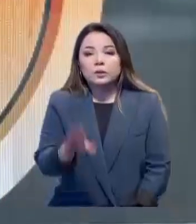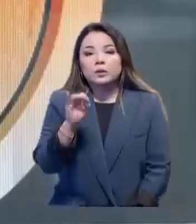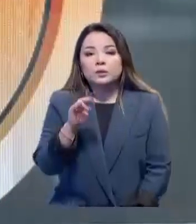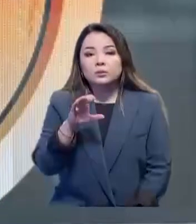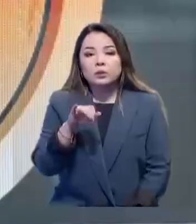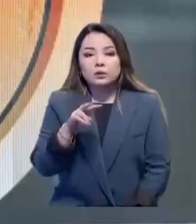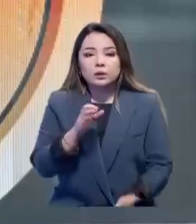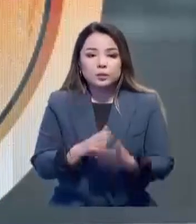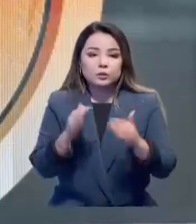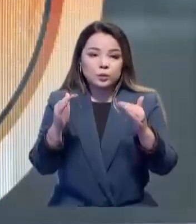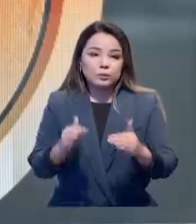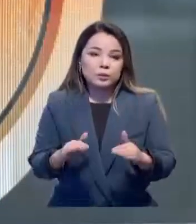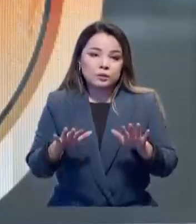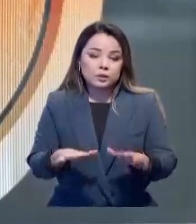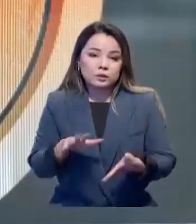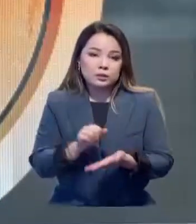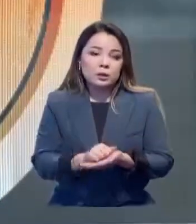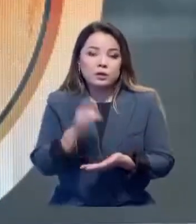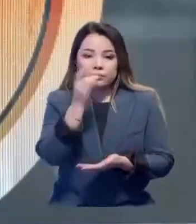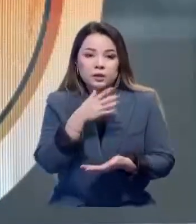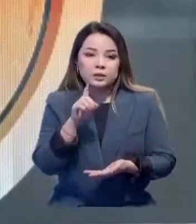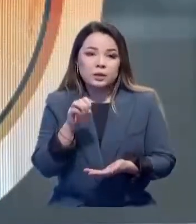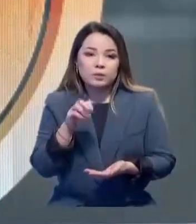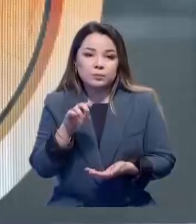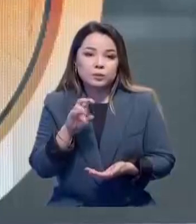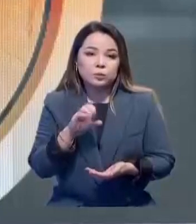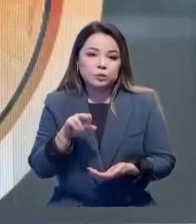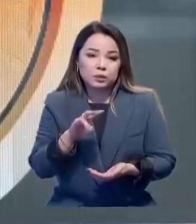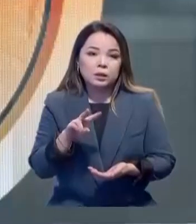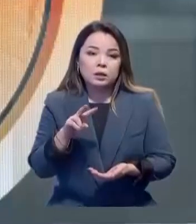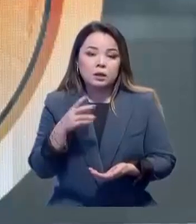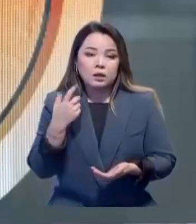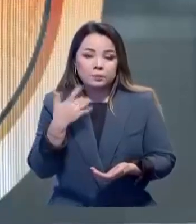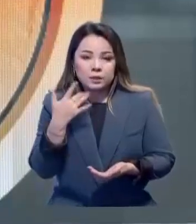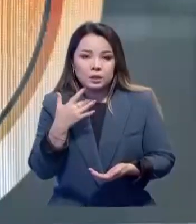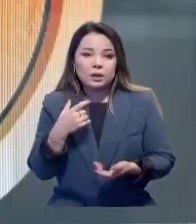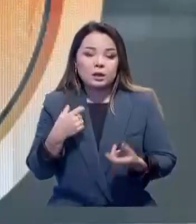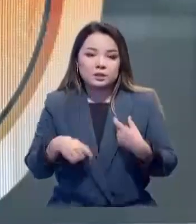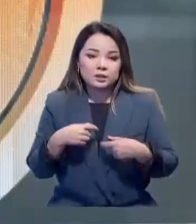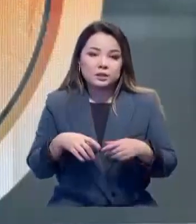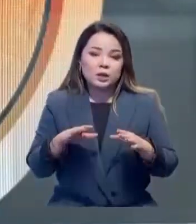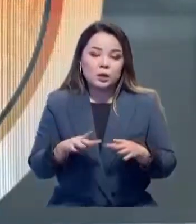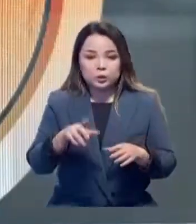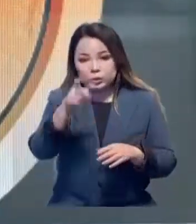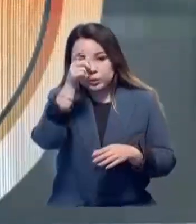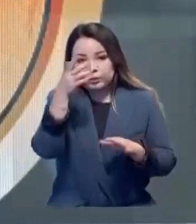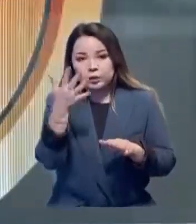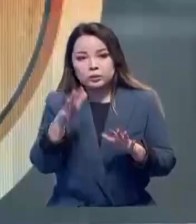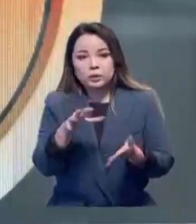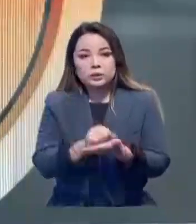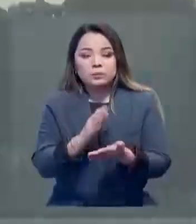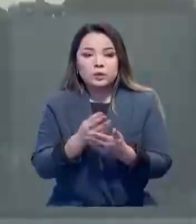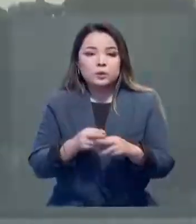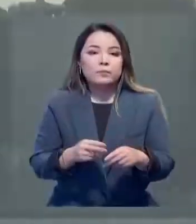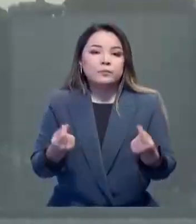Венесуэладан бөлек төменгі сатыда Африкадағы Зимбабве мен Судан, Латын Америкасындағы Аргентина тұр, 5-ші орында Түркия. Өткен айдың қорытындысы бойынша